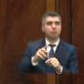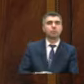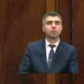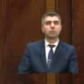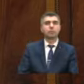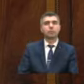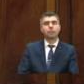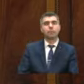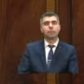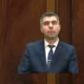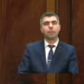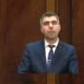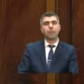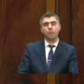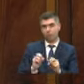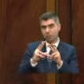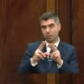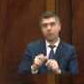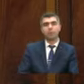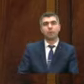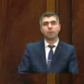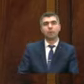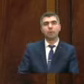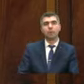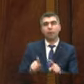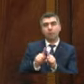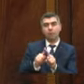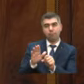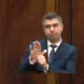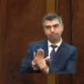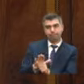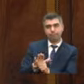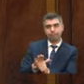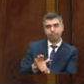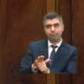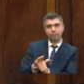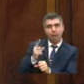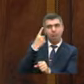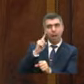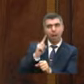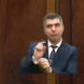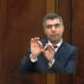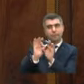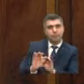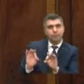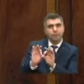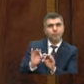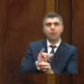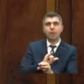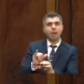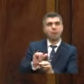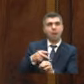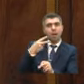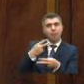أذكياء كثيرا، فلذلك يجب أن لا نستغفلهم ولا نستبلدهم ونطرقوا واحد الشعارات ولا